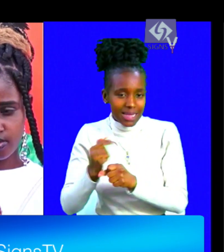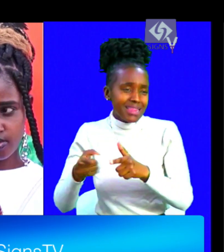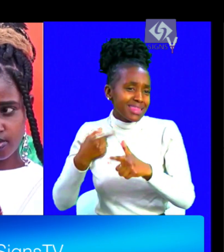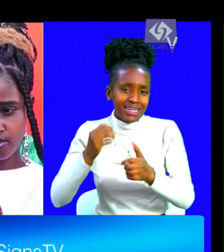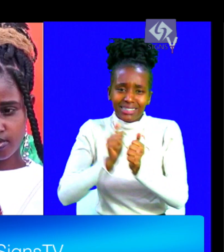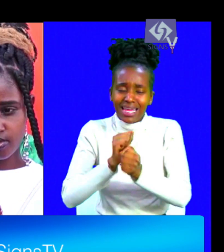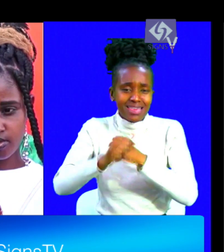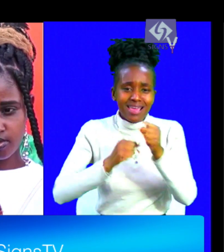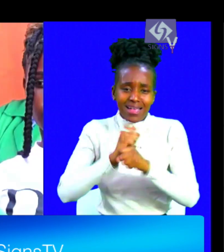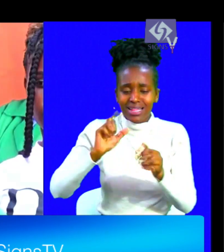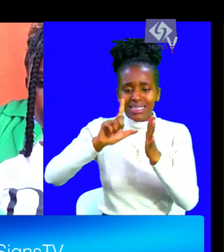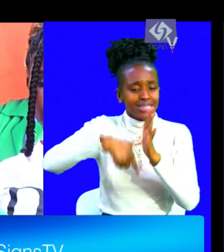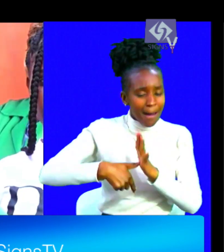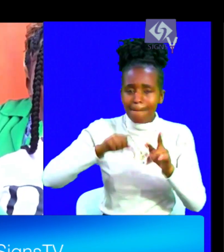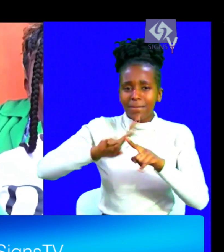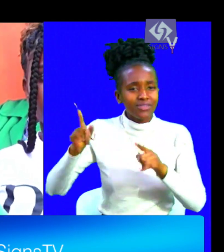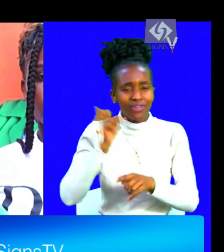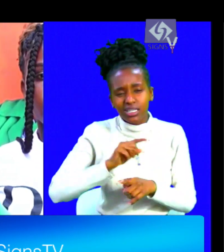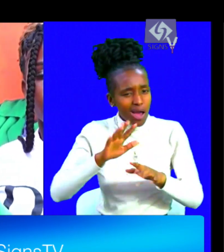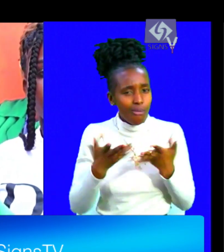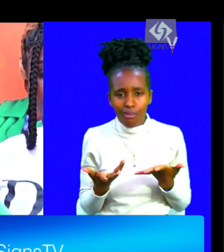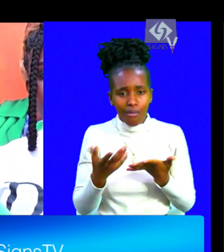watu wanazidi kuumia. Makima ni kubwa.